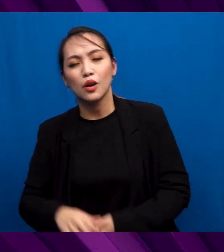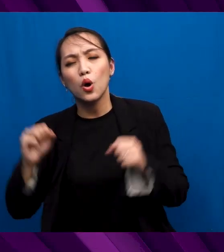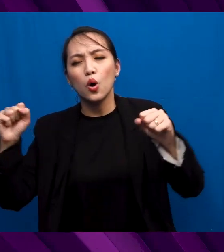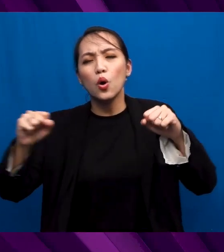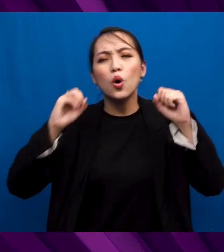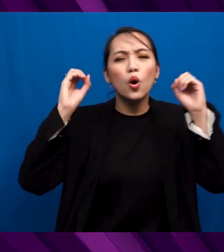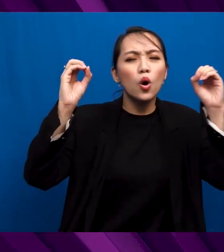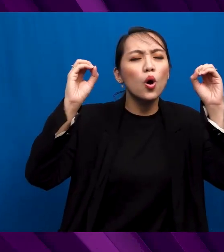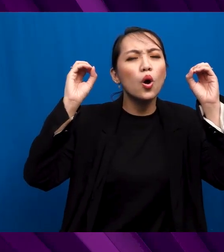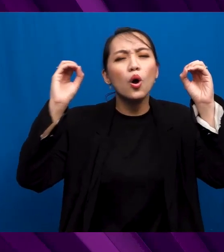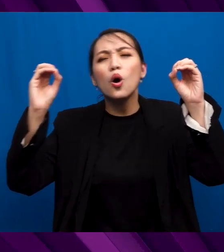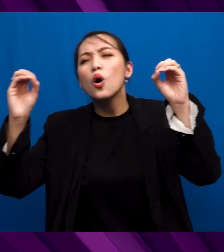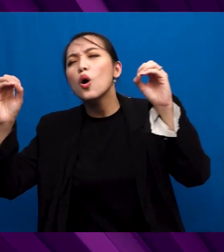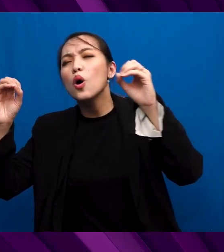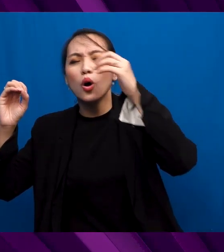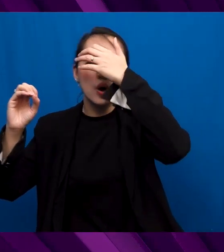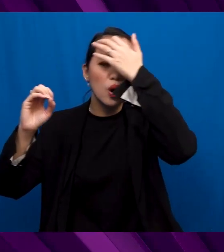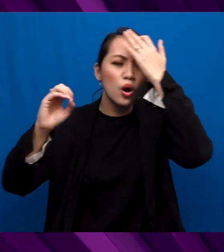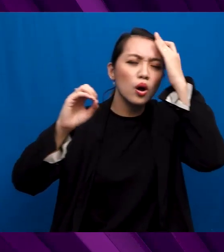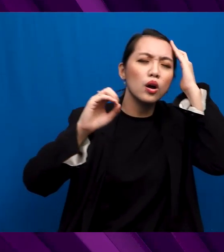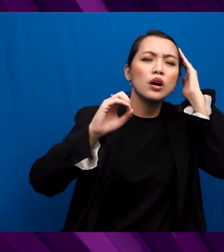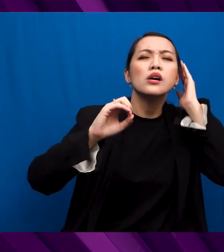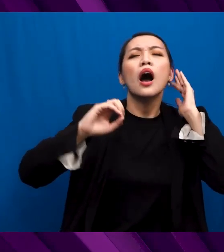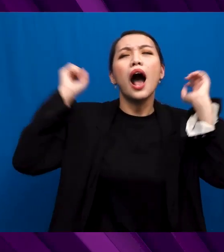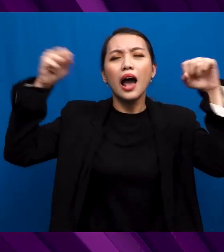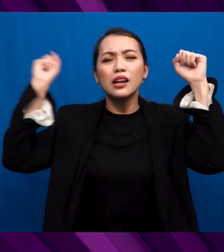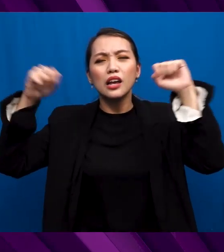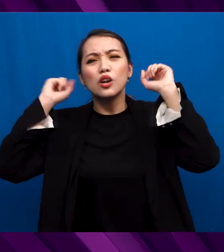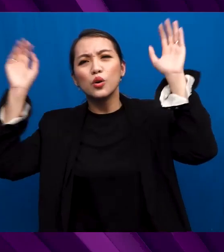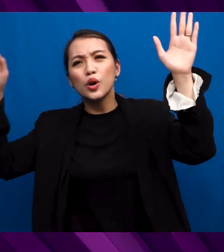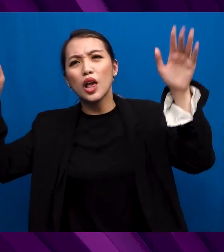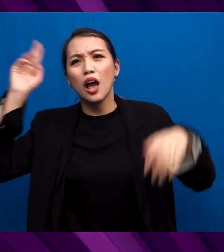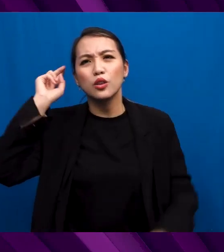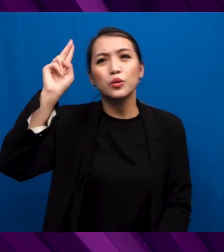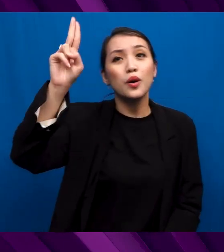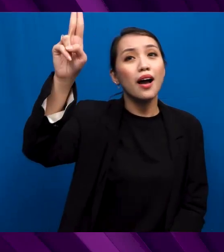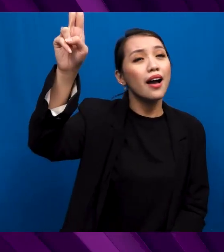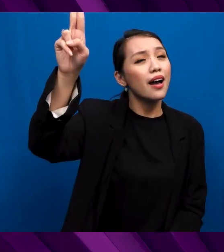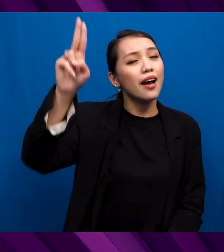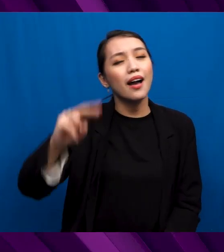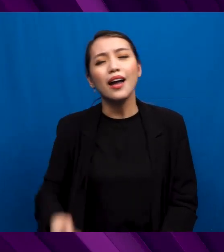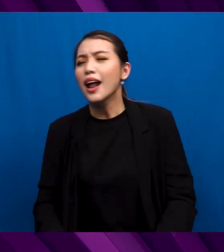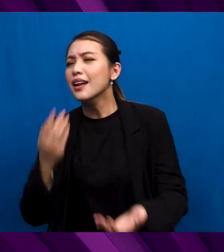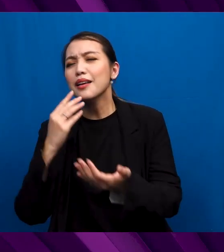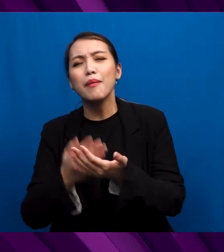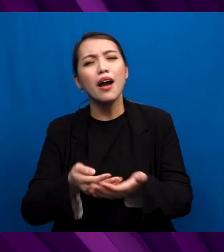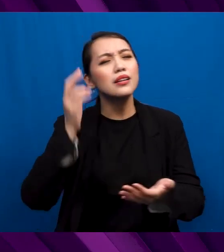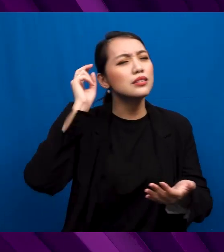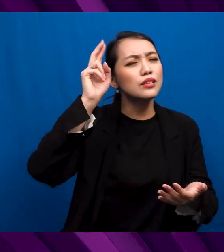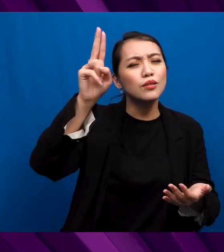Sandana Se, Nia Ramaya Sandana, Inara Yasu, Nia